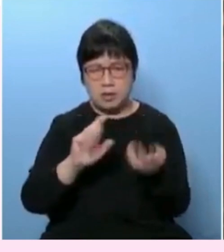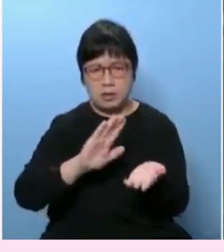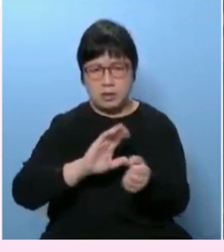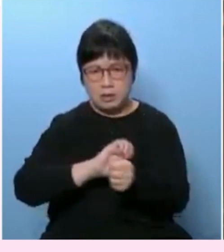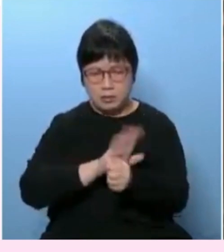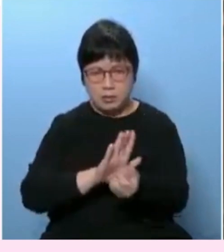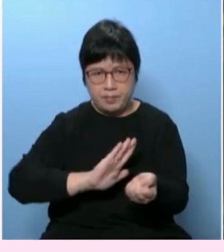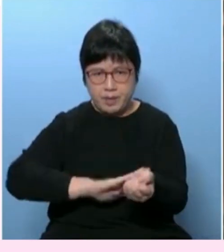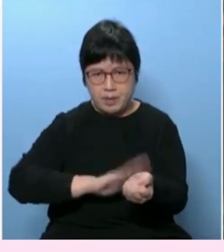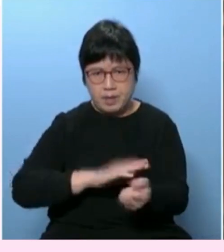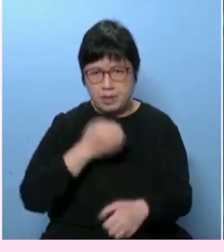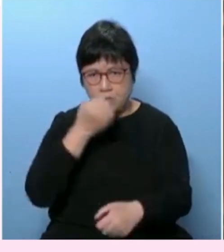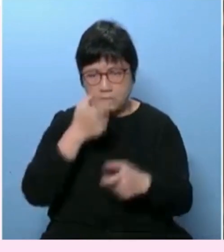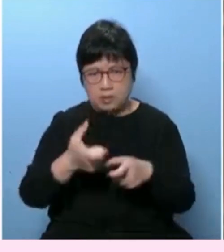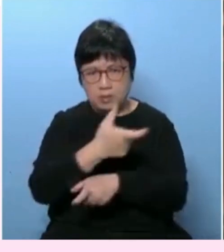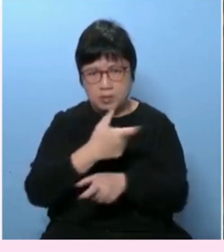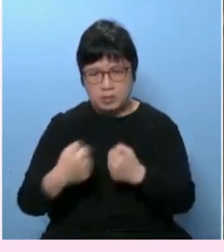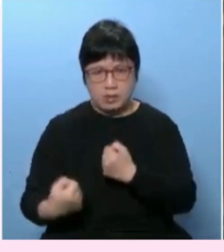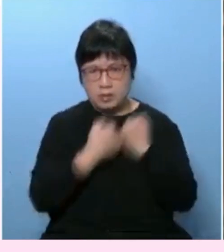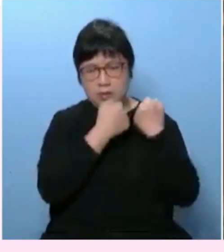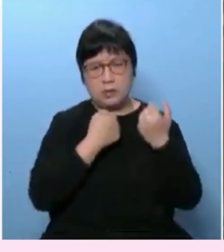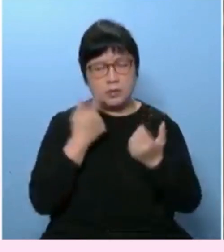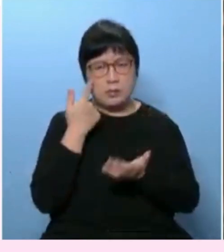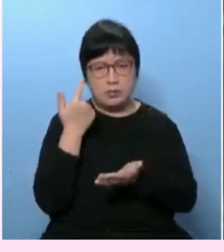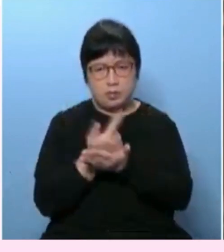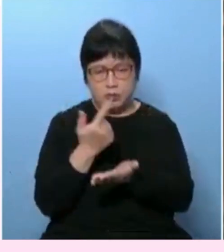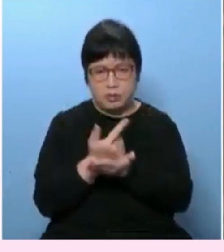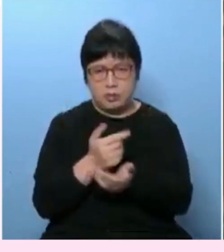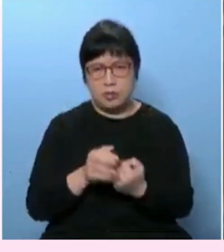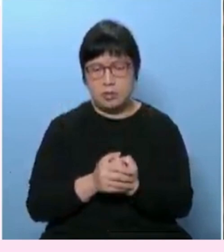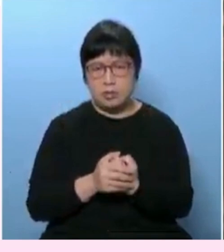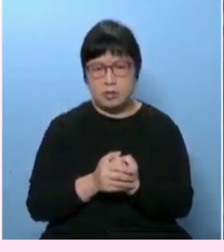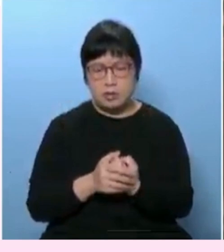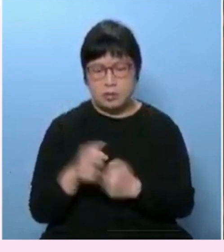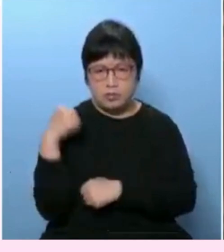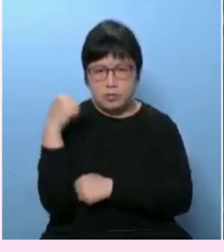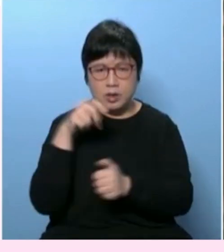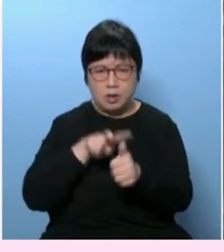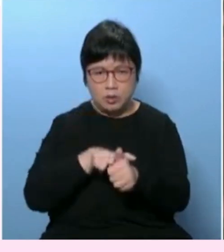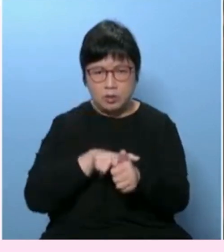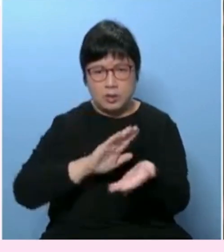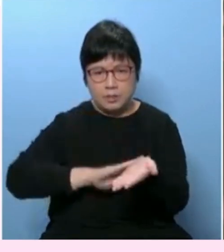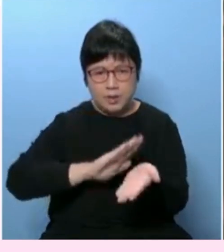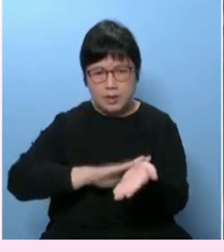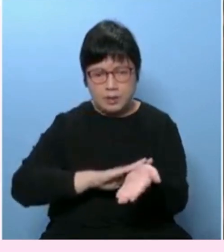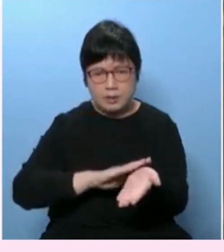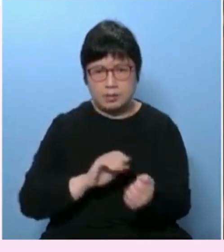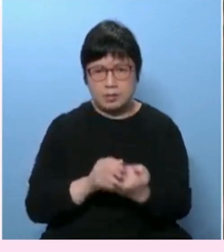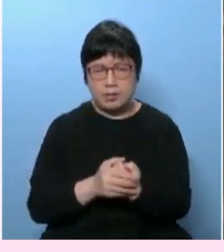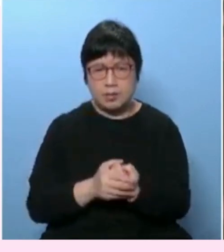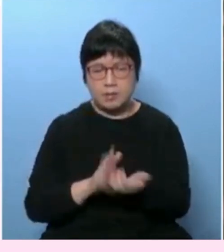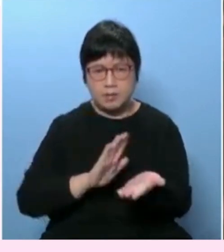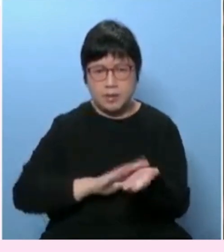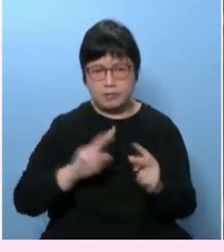毒病疫情對香港嘅經濟咧係帶嚟好嚴峻嘅挑戰。我哋一直咧係致力控制疫情。同時咧，係因應疫情